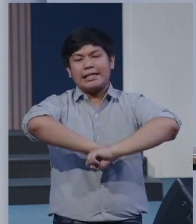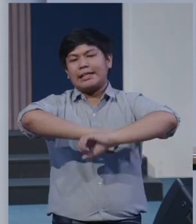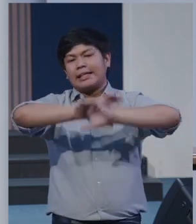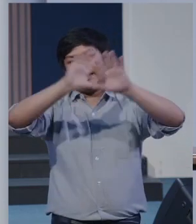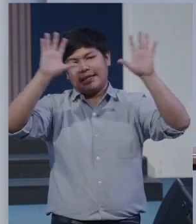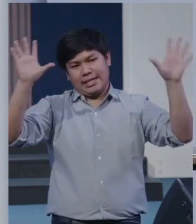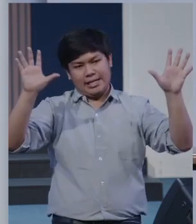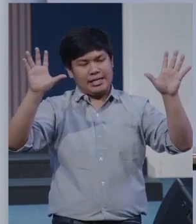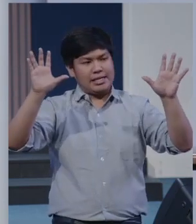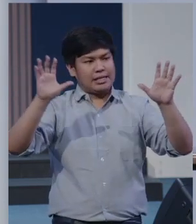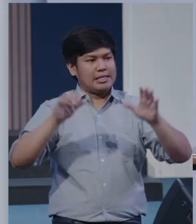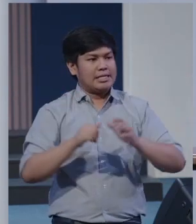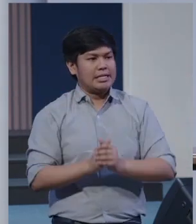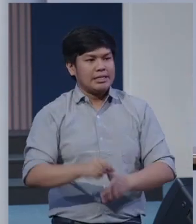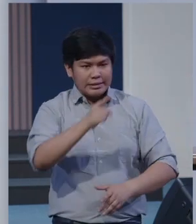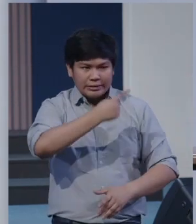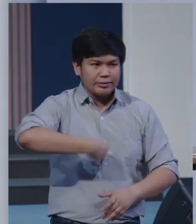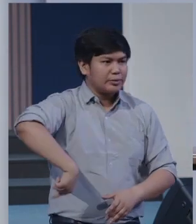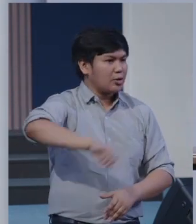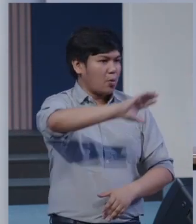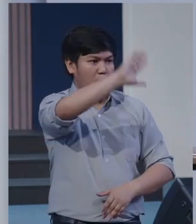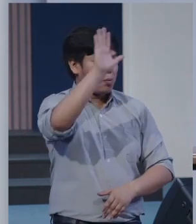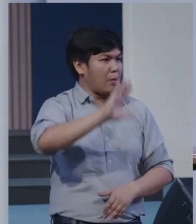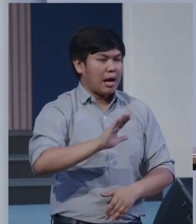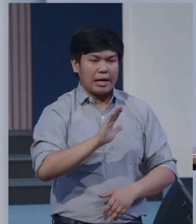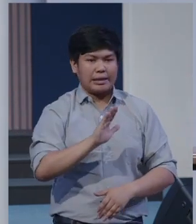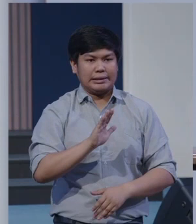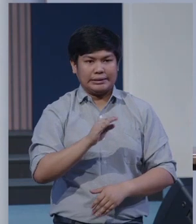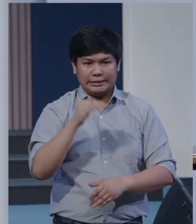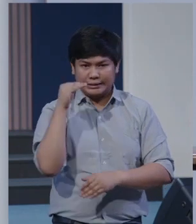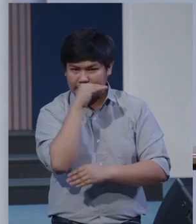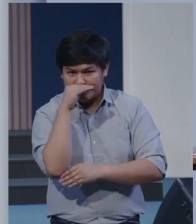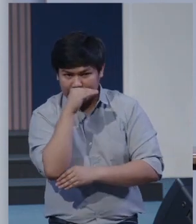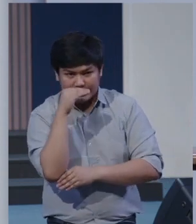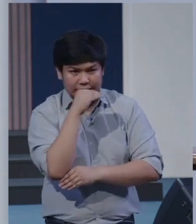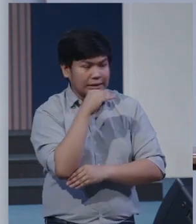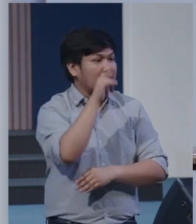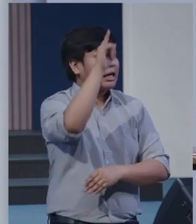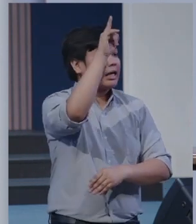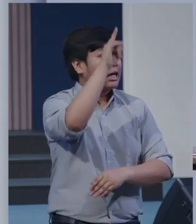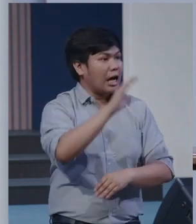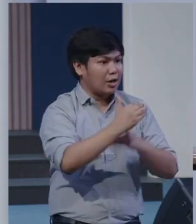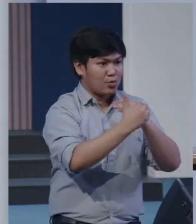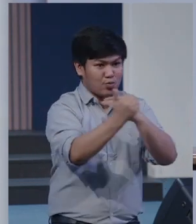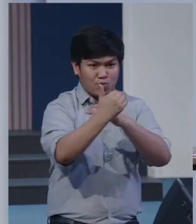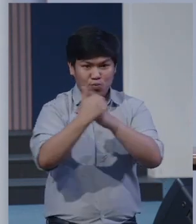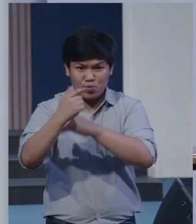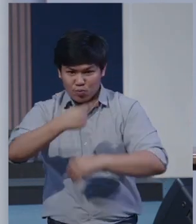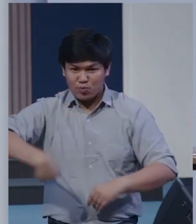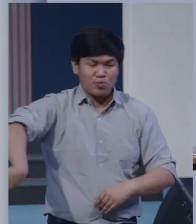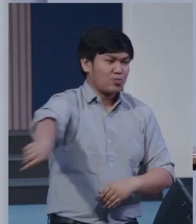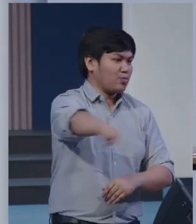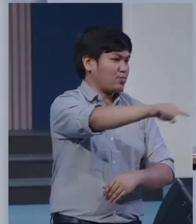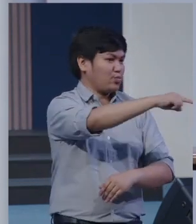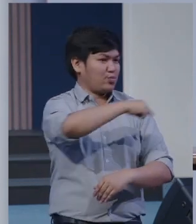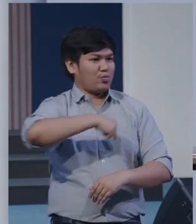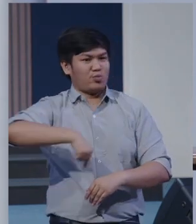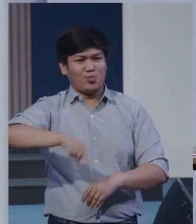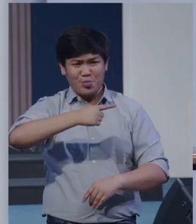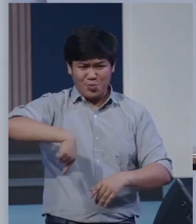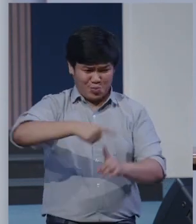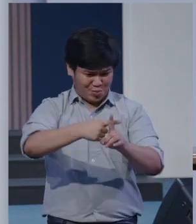na hindi dapat nagsisinungaling ang mga m Hinirang ng Diyos na nananampalataya